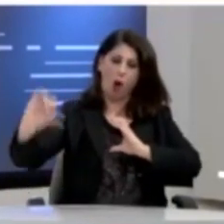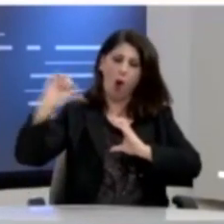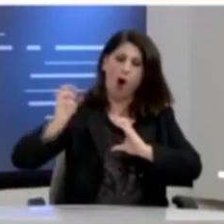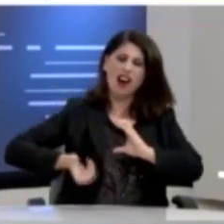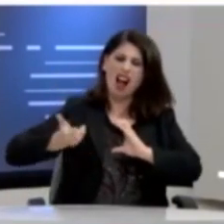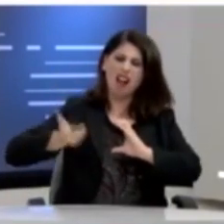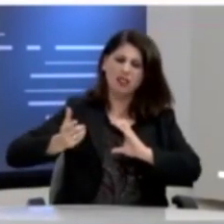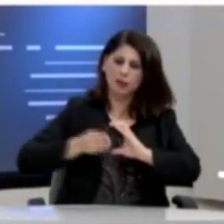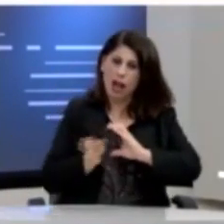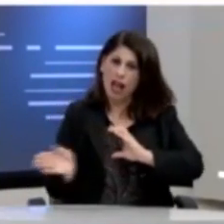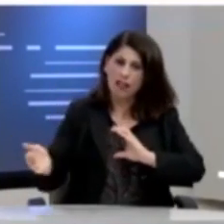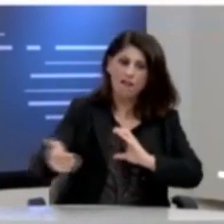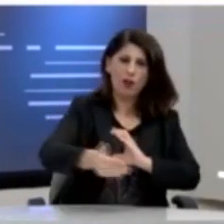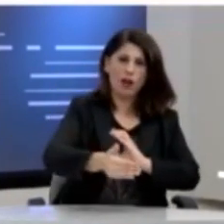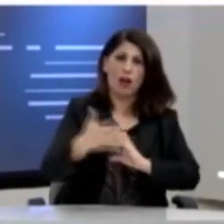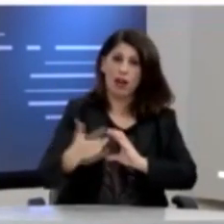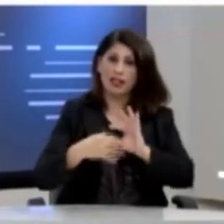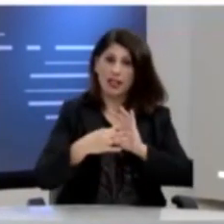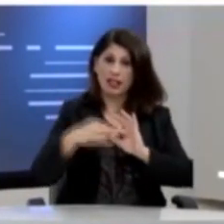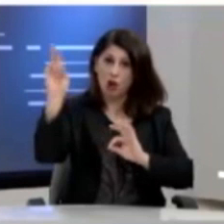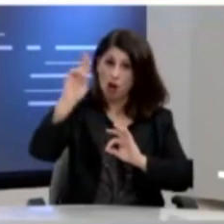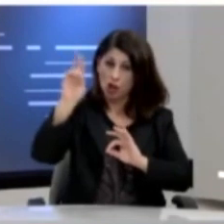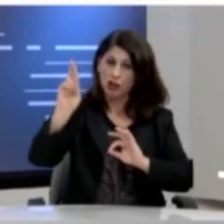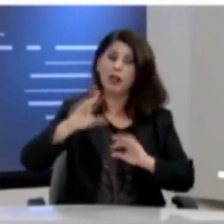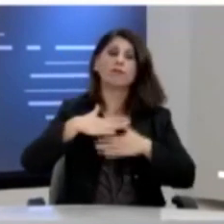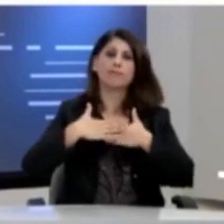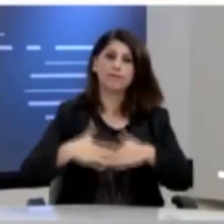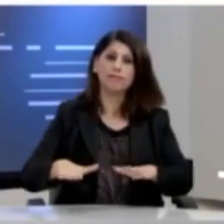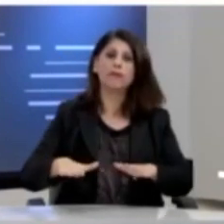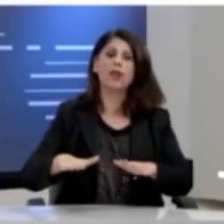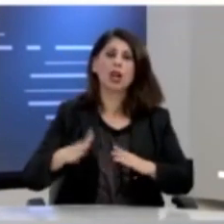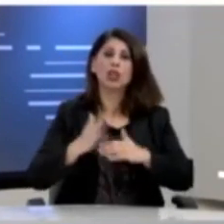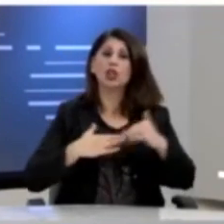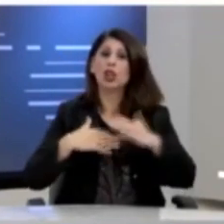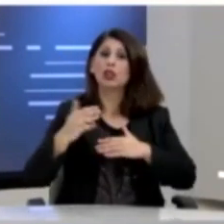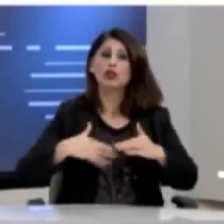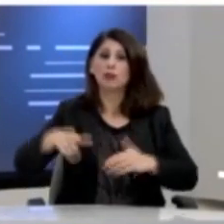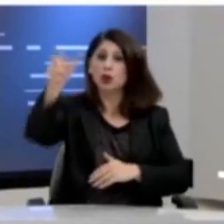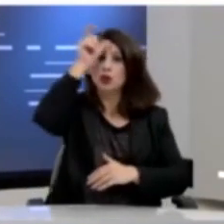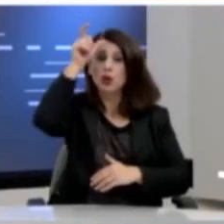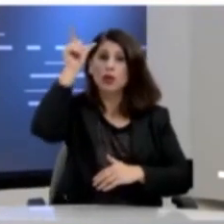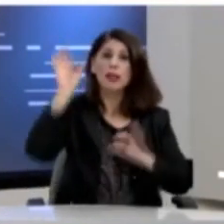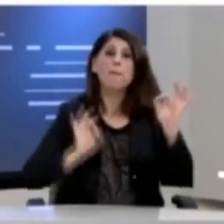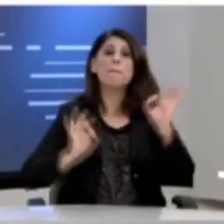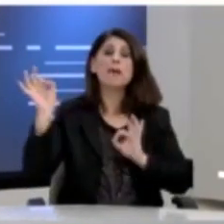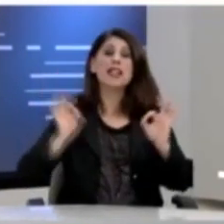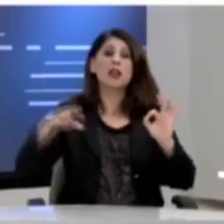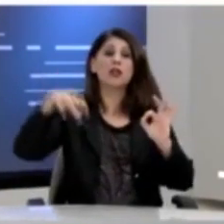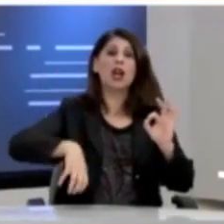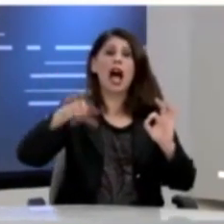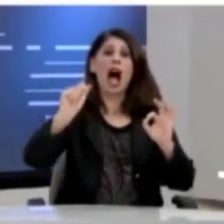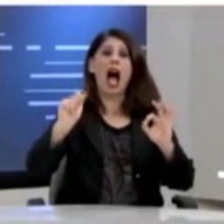της Τουρκίας επίσης με την Ρωσία. Ολοκληρώθηκε το χτίσιμο του τουρκικού πυρηνικού σταθμού